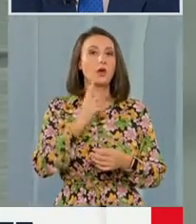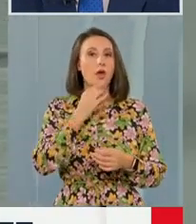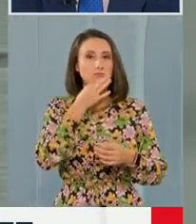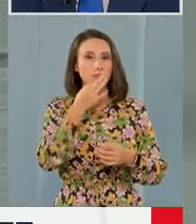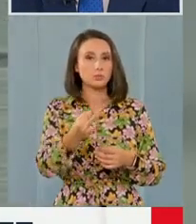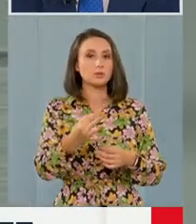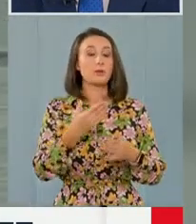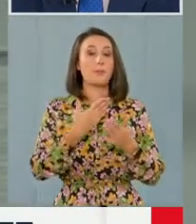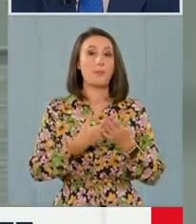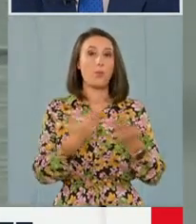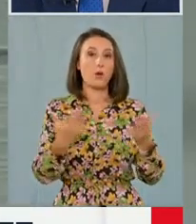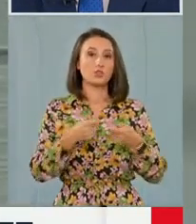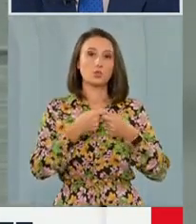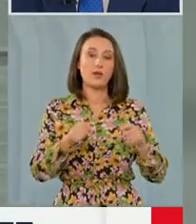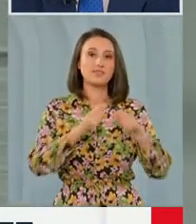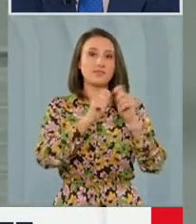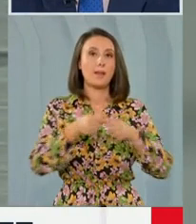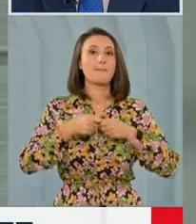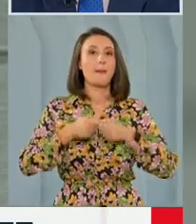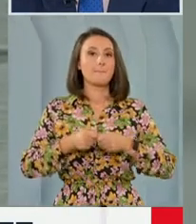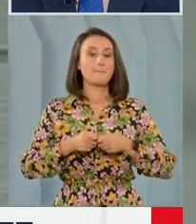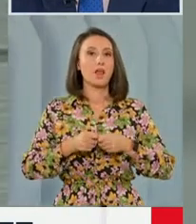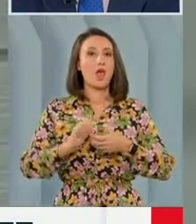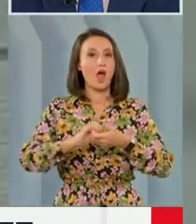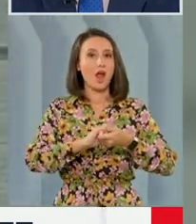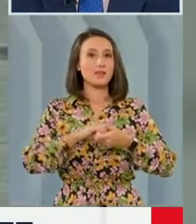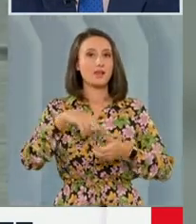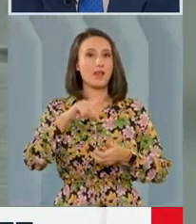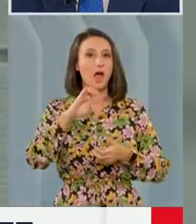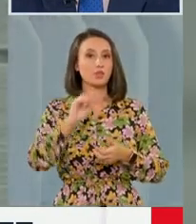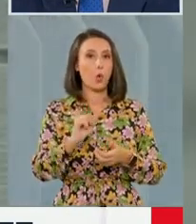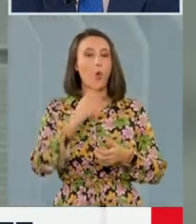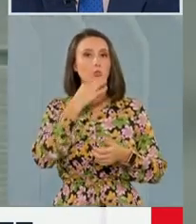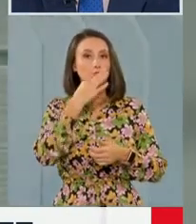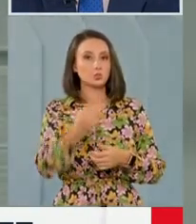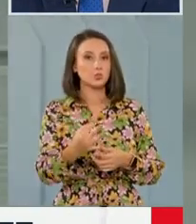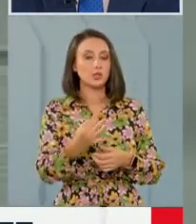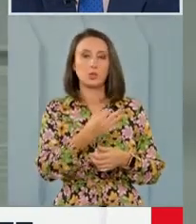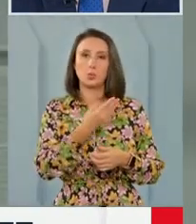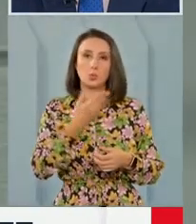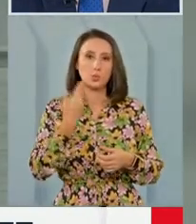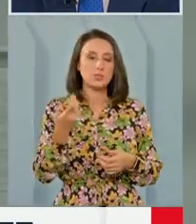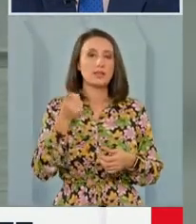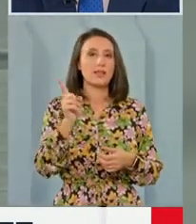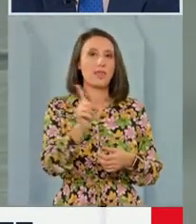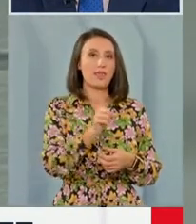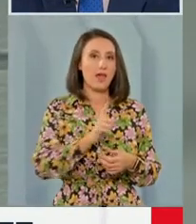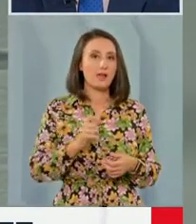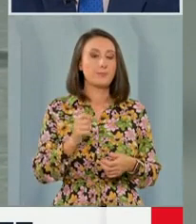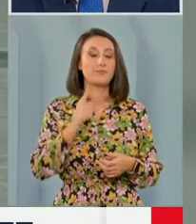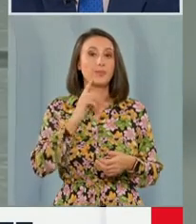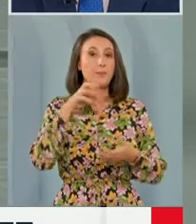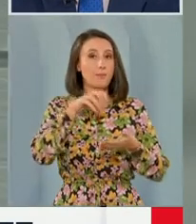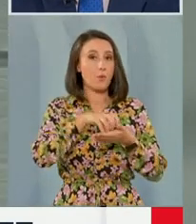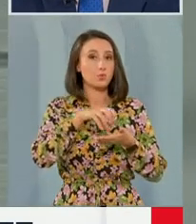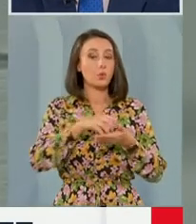o declarație prin care toate țările membre ale Alianței Nord-Atlantice practic au precizat că nu sunt ele în